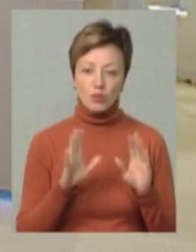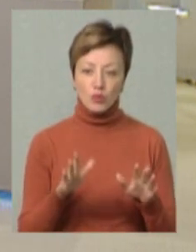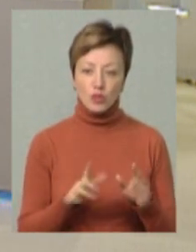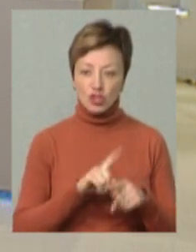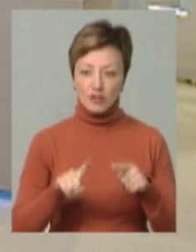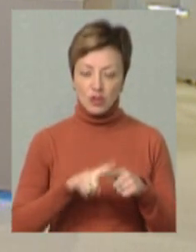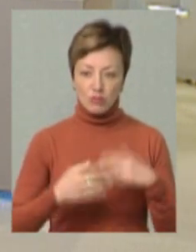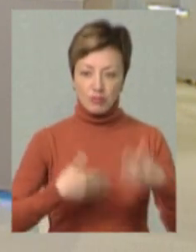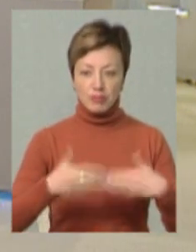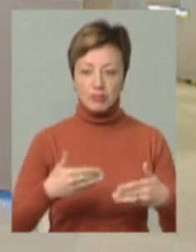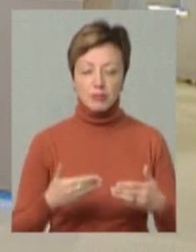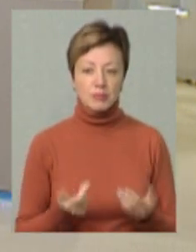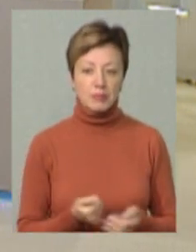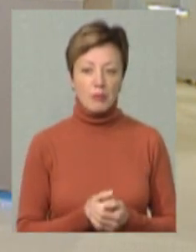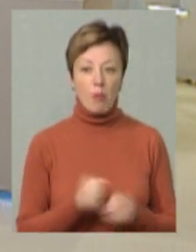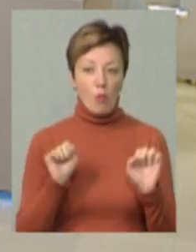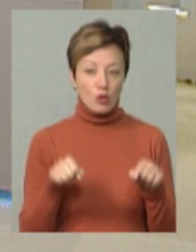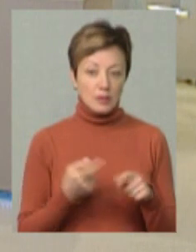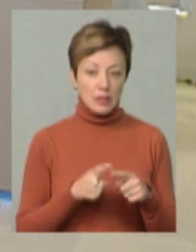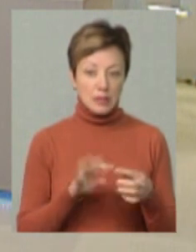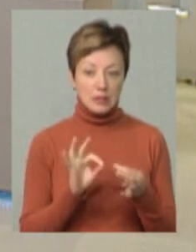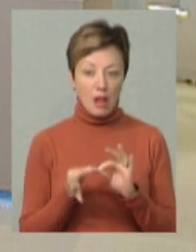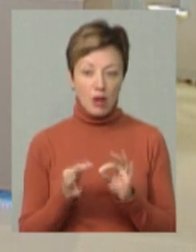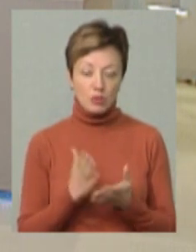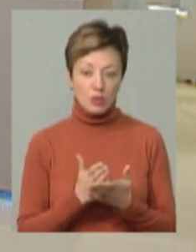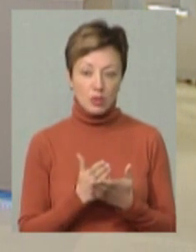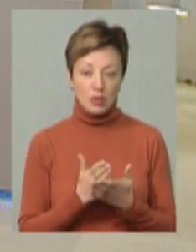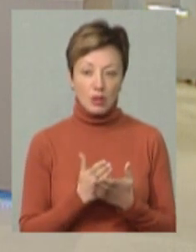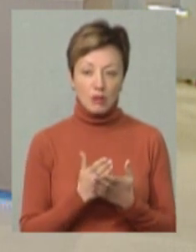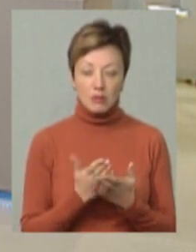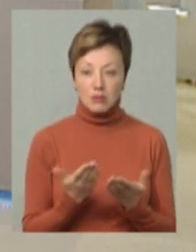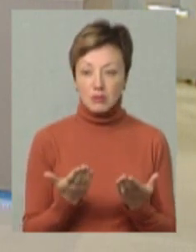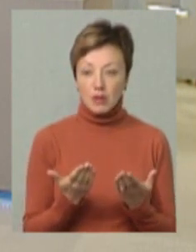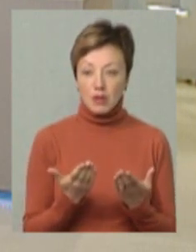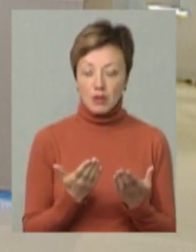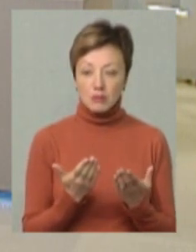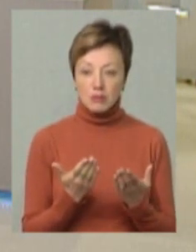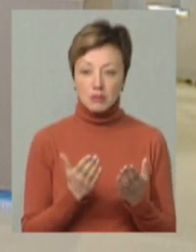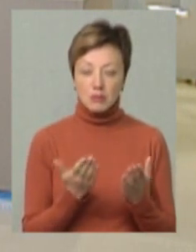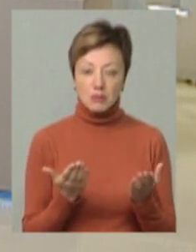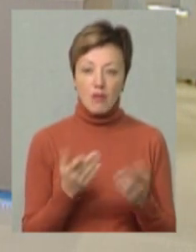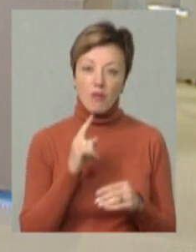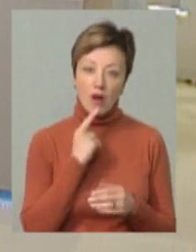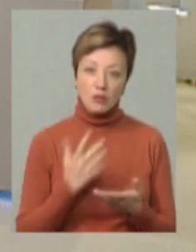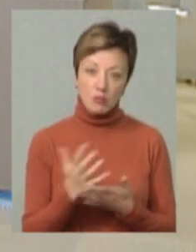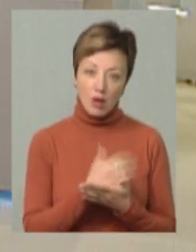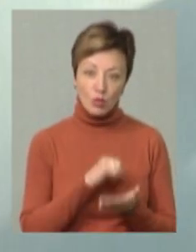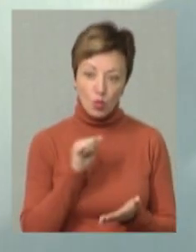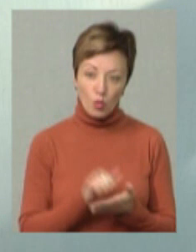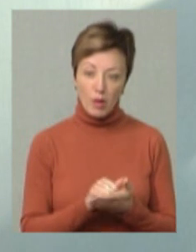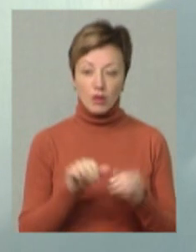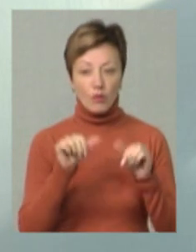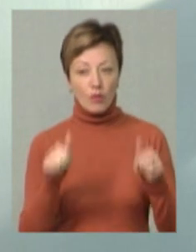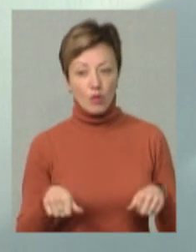рух швидше? Можливо, це якісь складності є такі чисто організаційного характеру? Можливо, важко збирати відповідні документи